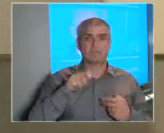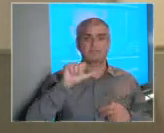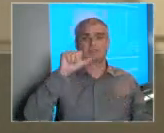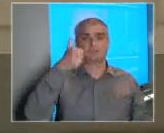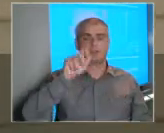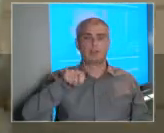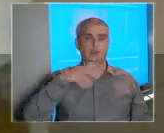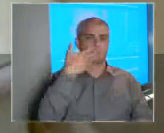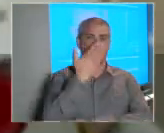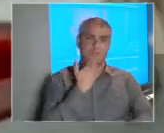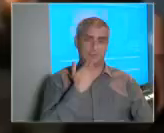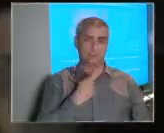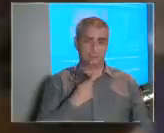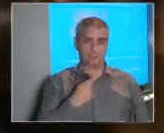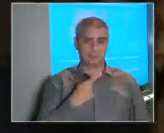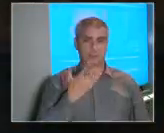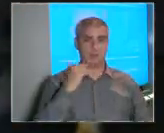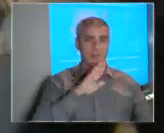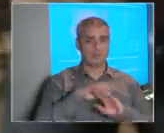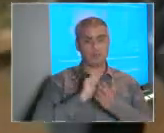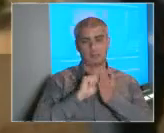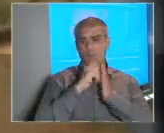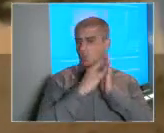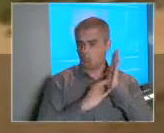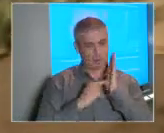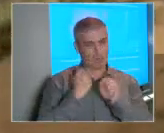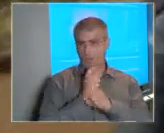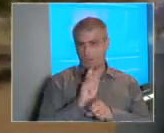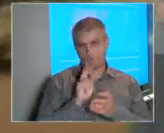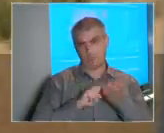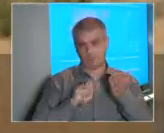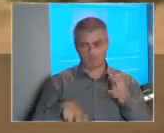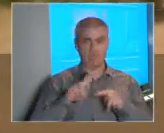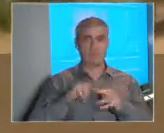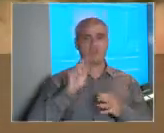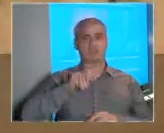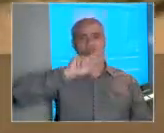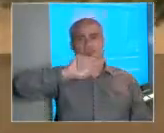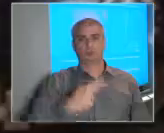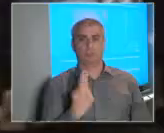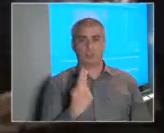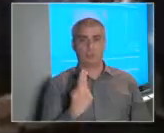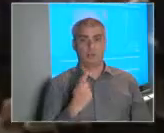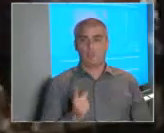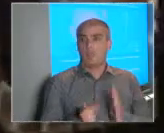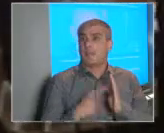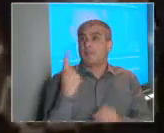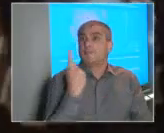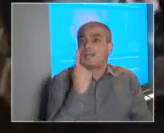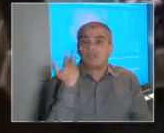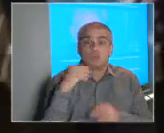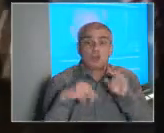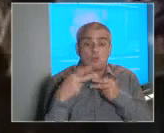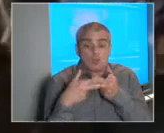הראשונה של מדינת ישראל, שהתפקיד שלה היה לחוקק חוקה, לא ביצעה אותו, התפזרה, ואז הכנסת השנייה. והפעם היחידה שהיו לנו